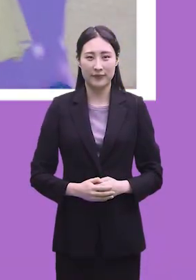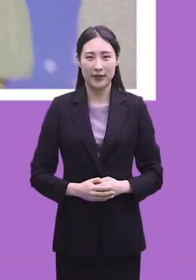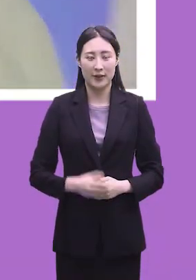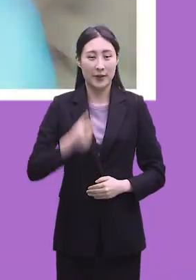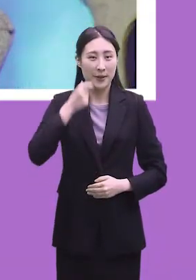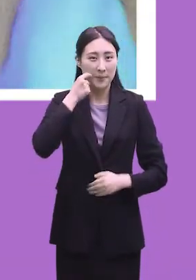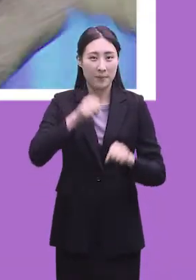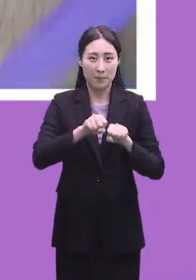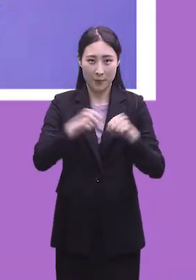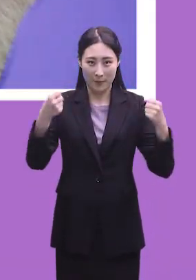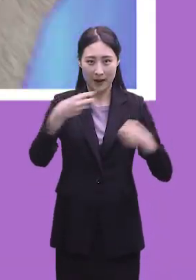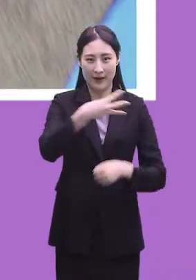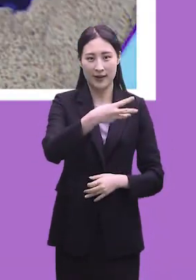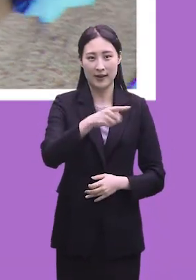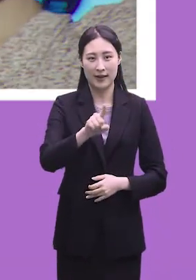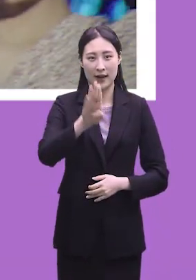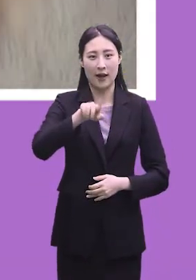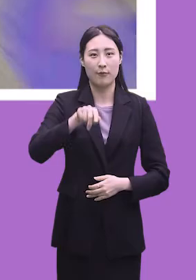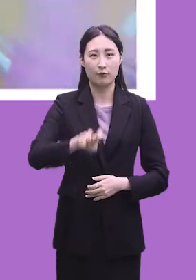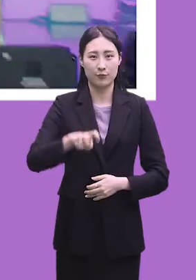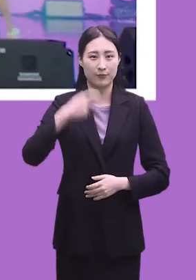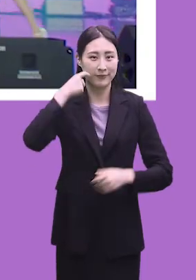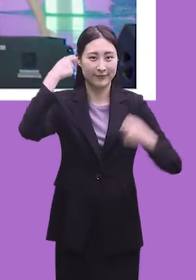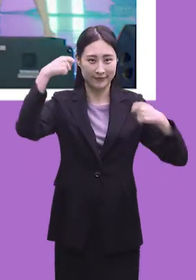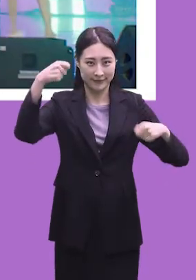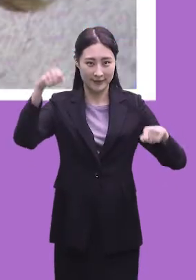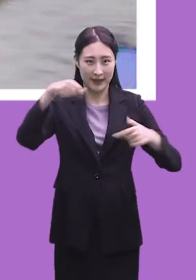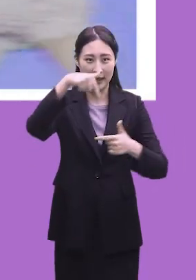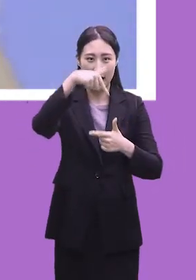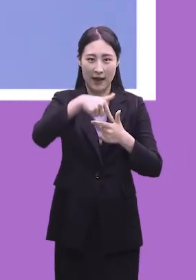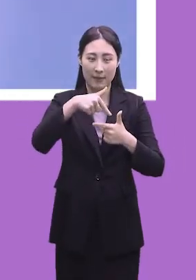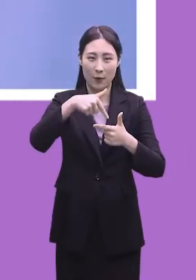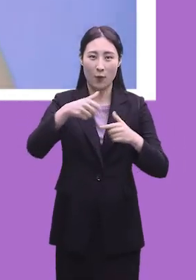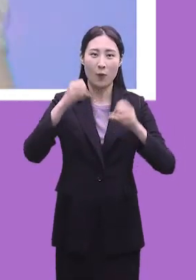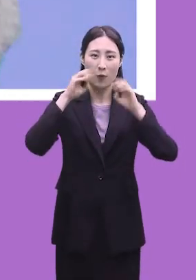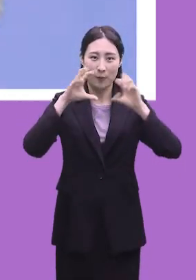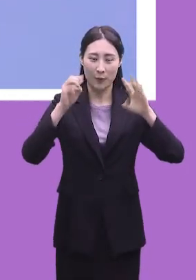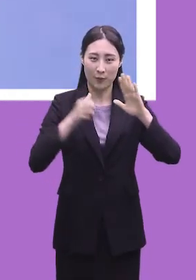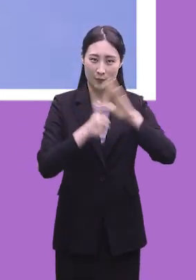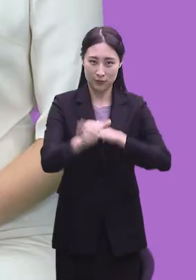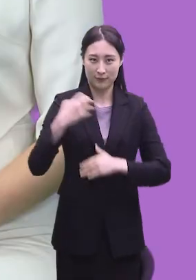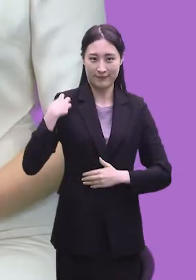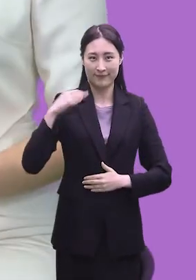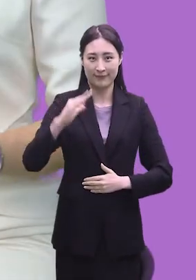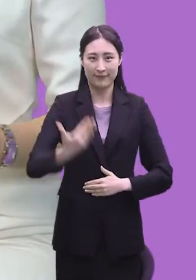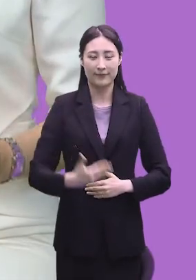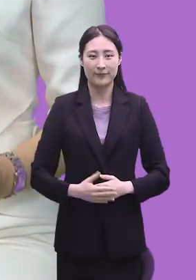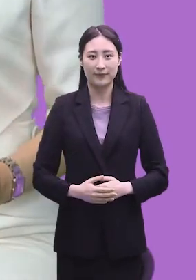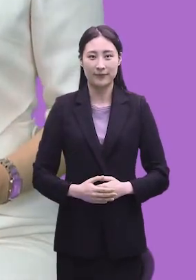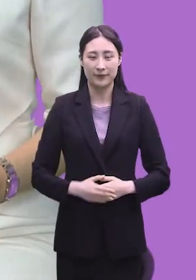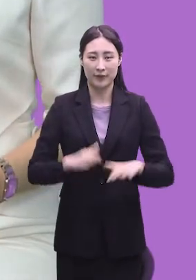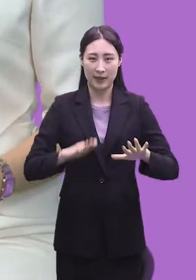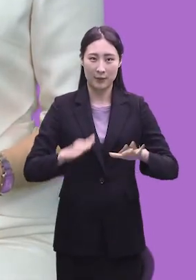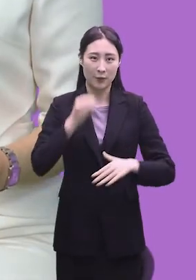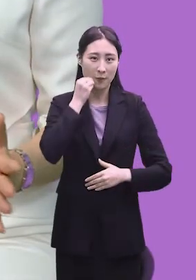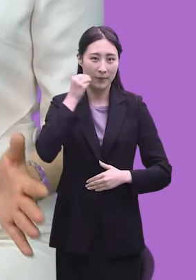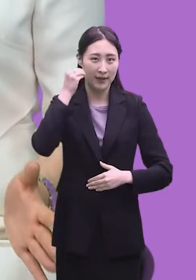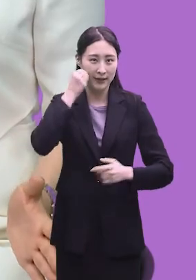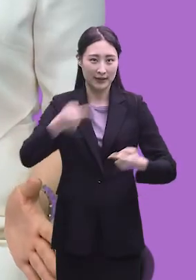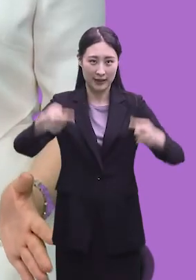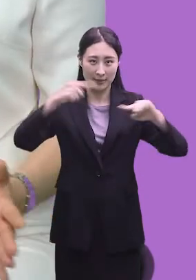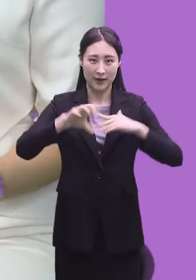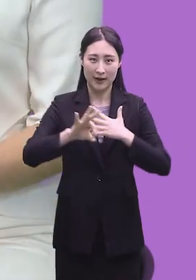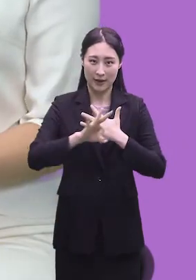역주행의 신화, 걸그룹 라붐이 강남구의 홍보대사가 된다는 소식 알고 계신가요? 홈페이지 이벤트에 참여하면